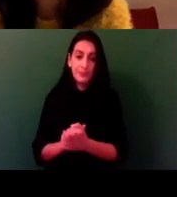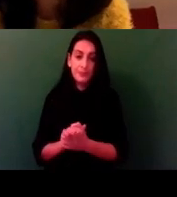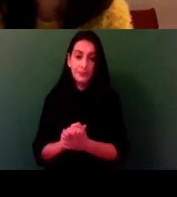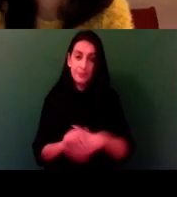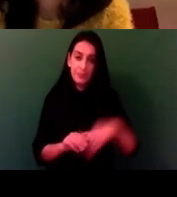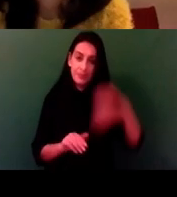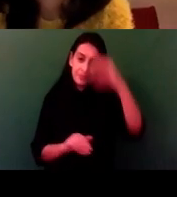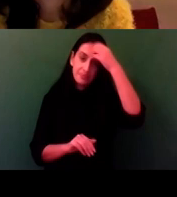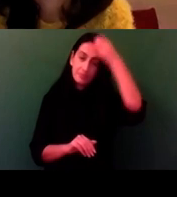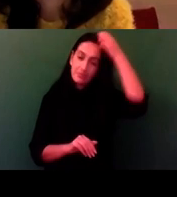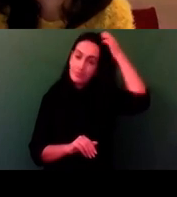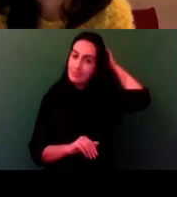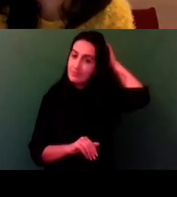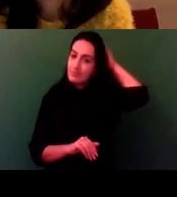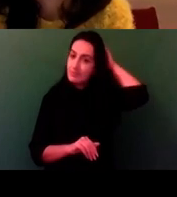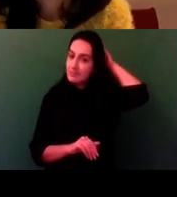Teşekkür ederiz.